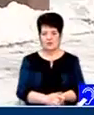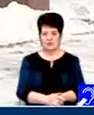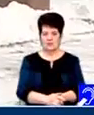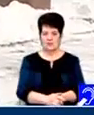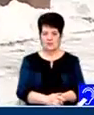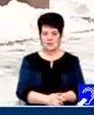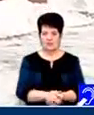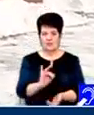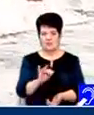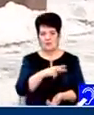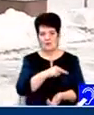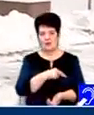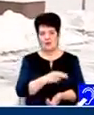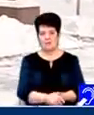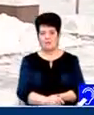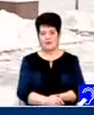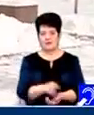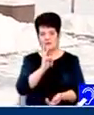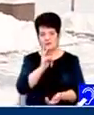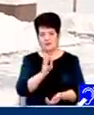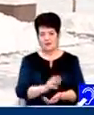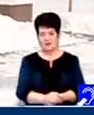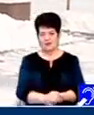premiu, atât cât e salariul pe o lună,